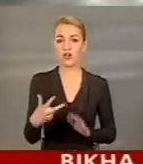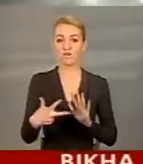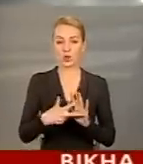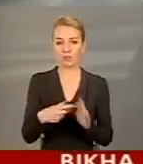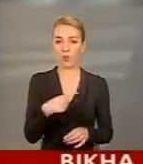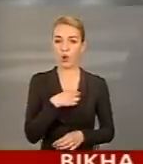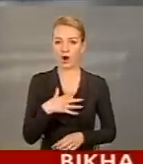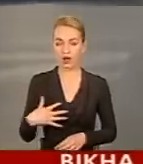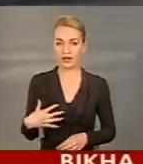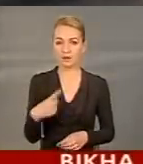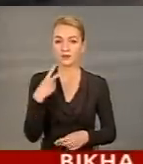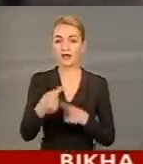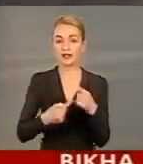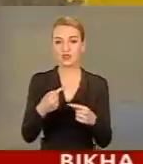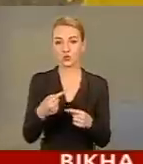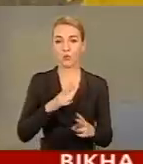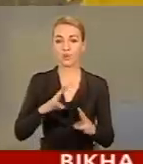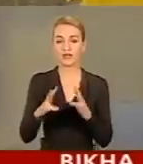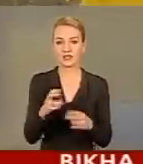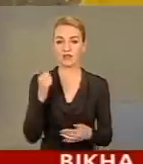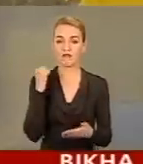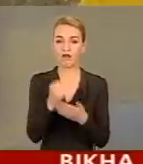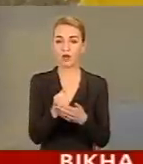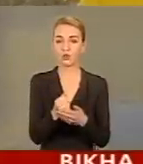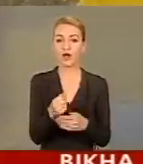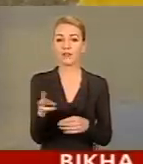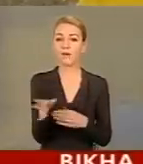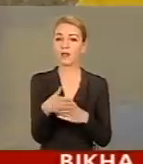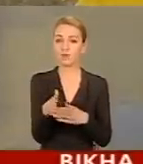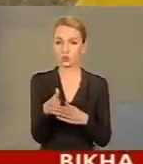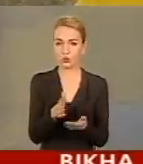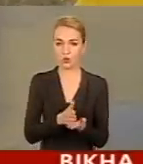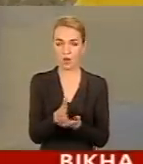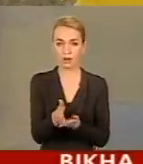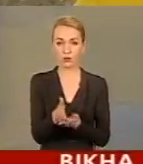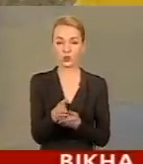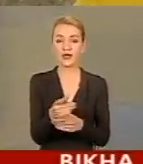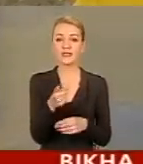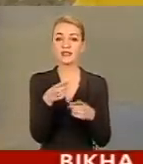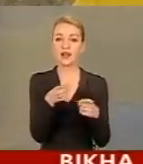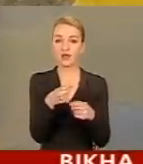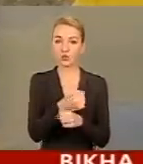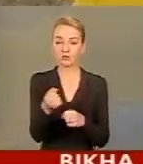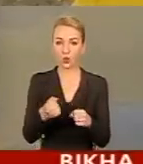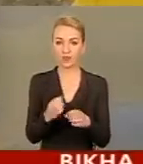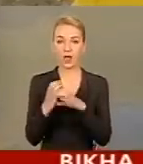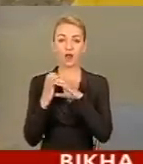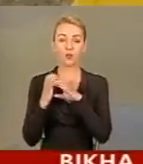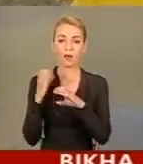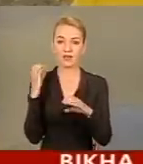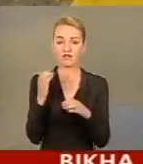восьмеро поранених. Традиційно бойовики завдавали ударів на Маріупольському напрямку зі стрілецької зброї та